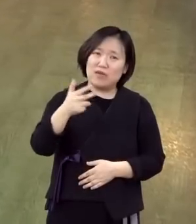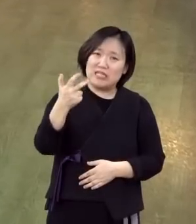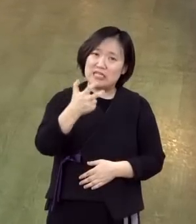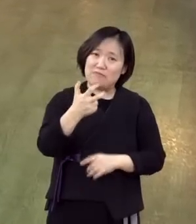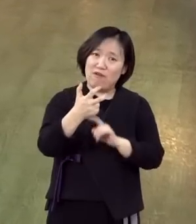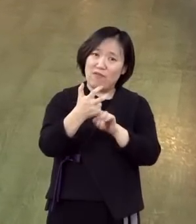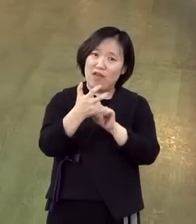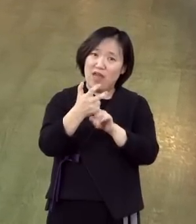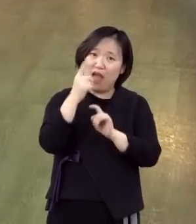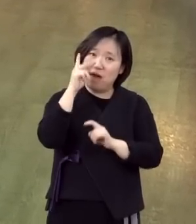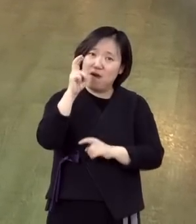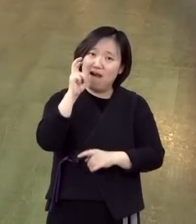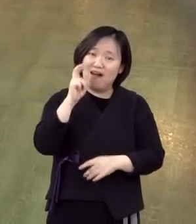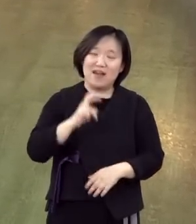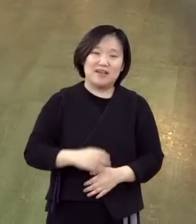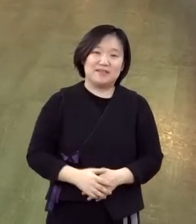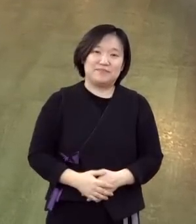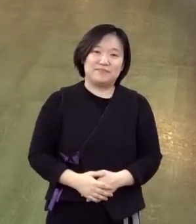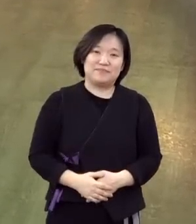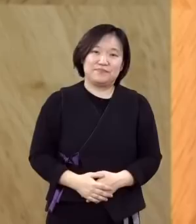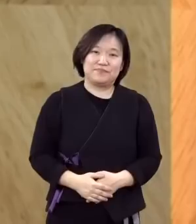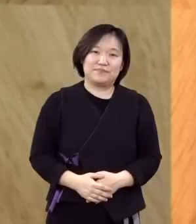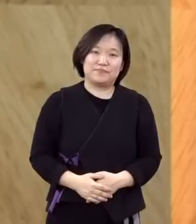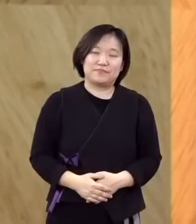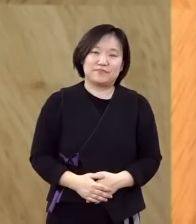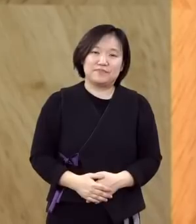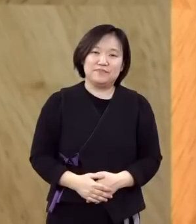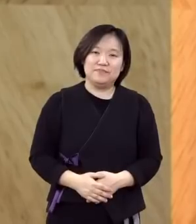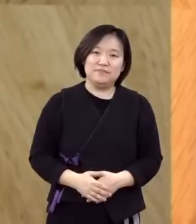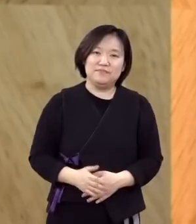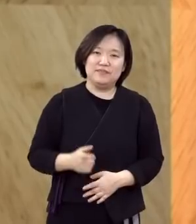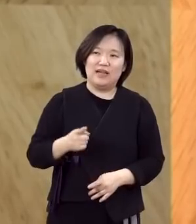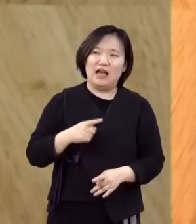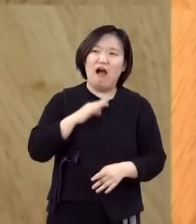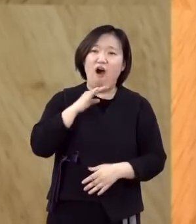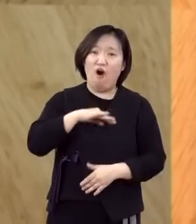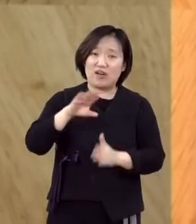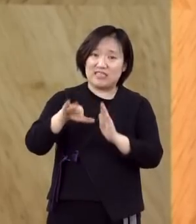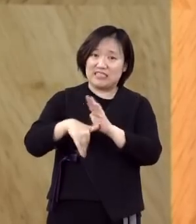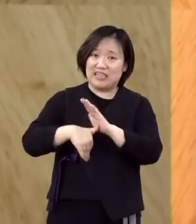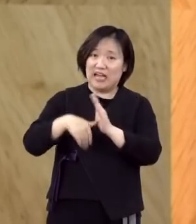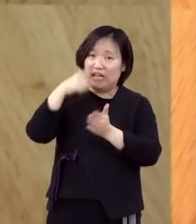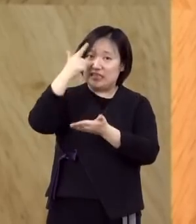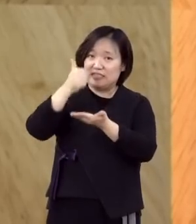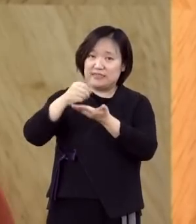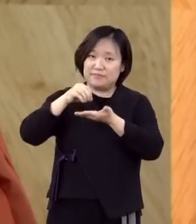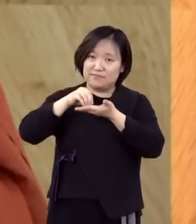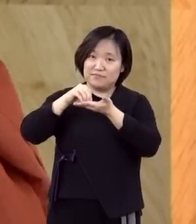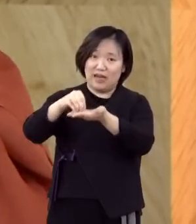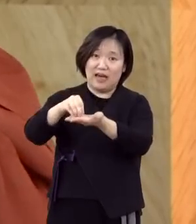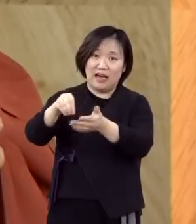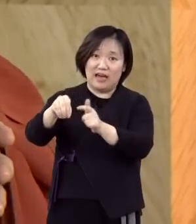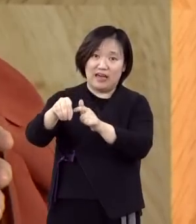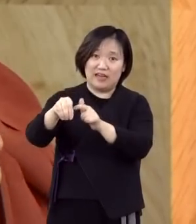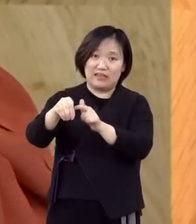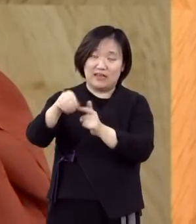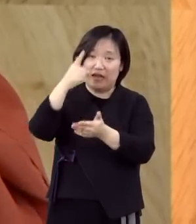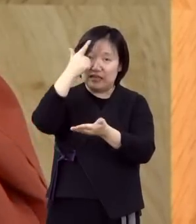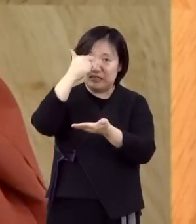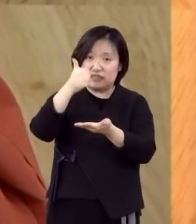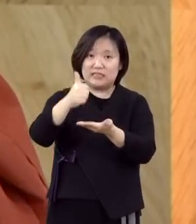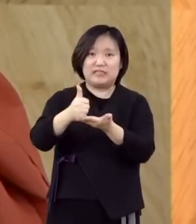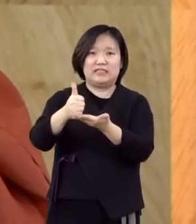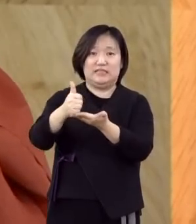그럼 1970년대일까요?그는 너무일찍승려가되었고,